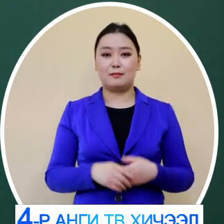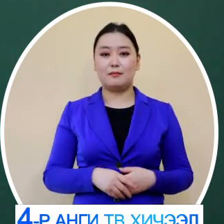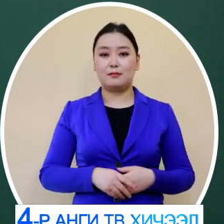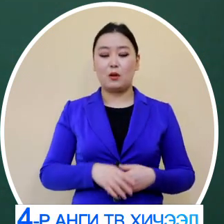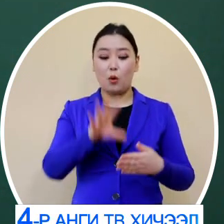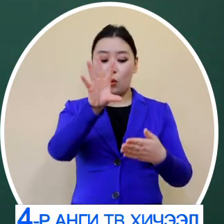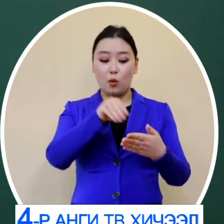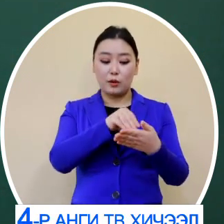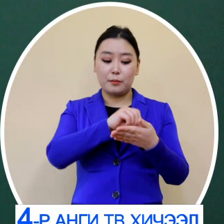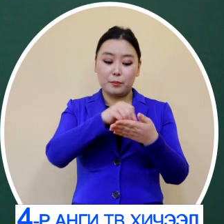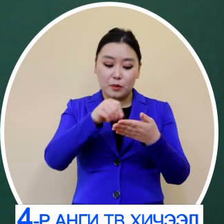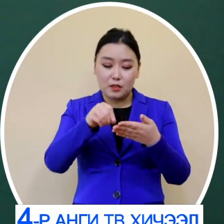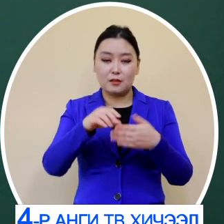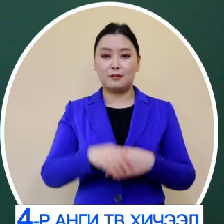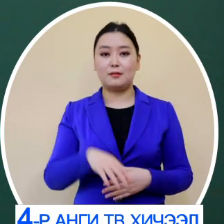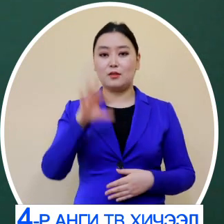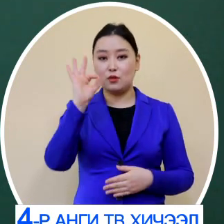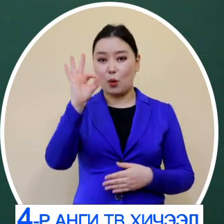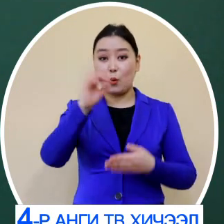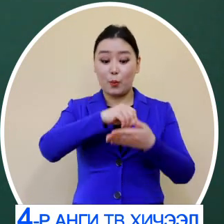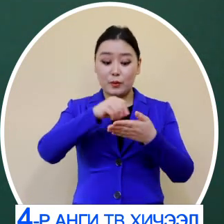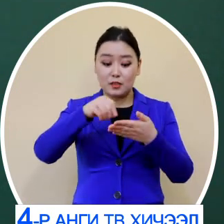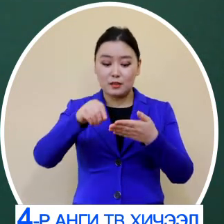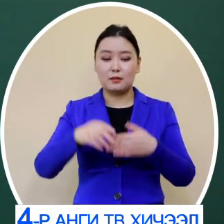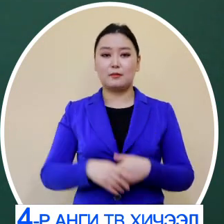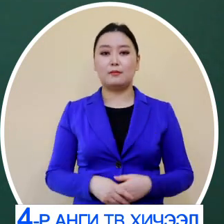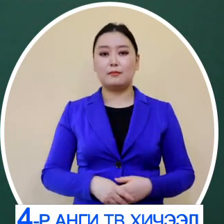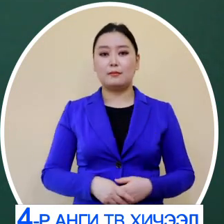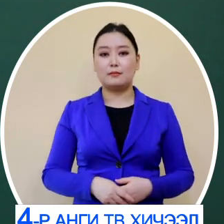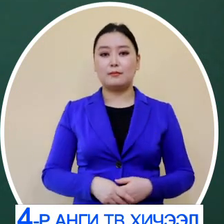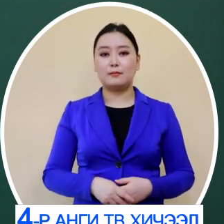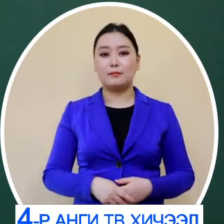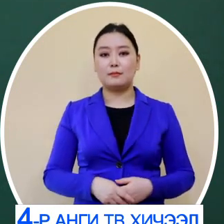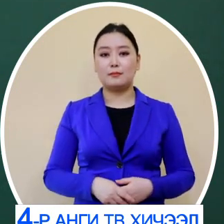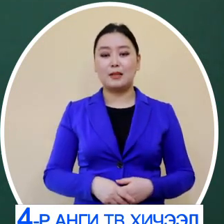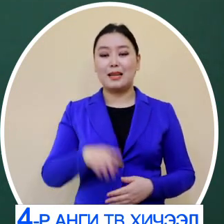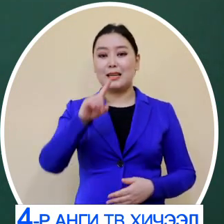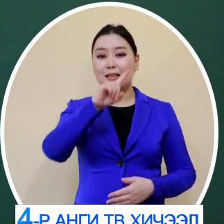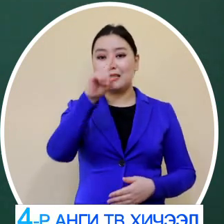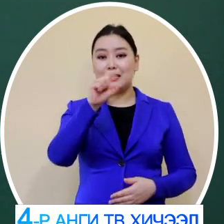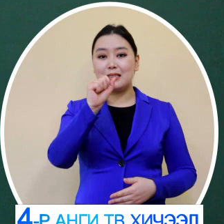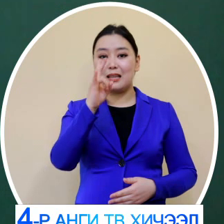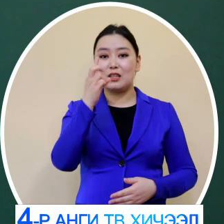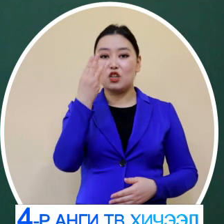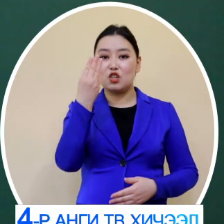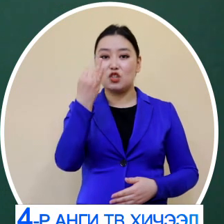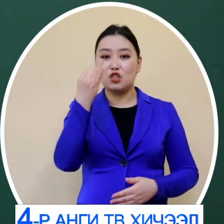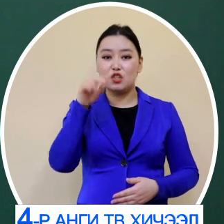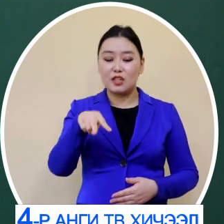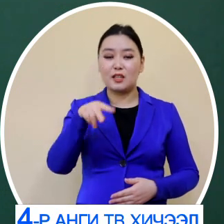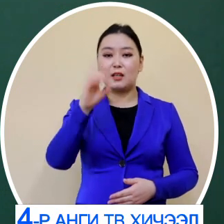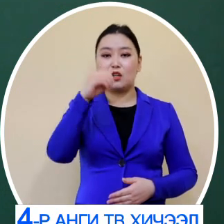Хичээнгүй бичих, за хуулан бичих, зөв бичих гэх мэтээр холбоо үг зохиож болж байна. За тэгвэл заншил гэдэг үгэн